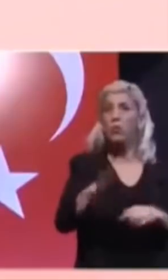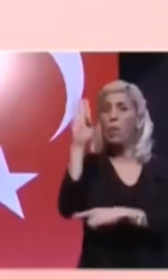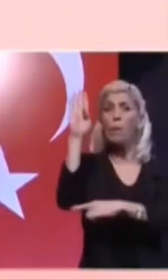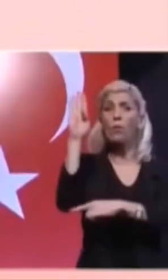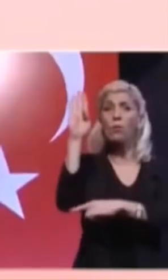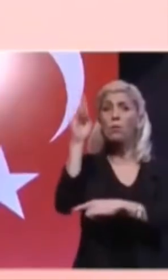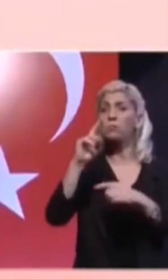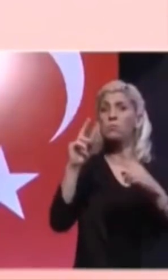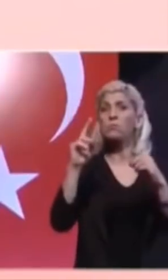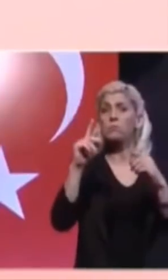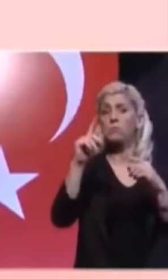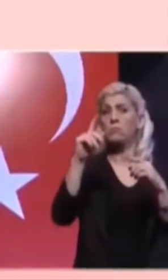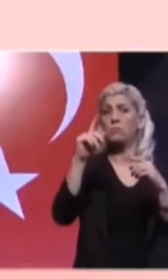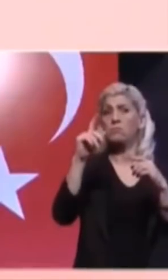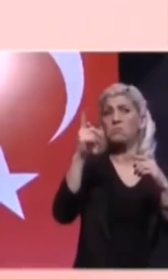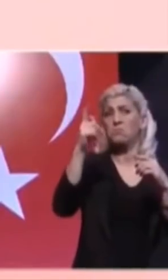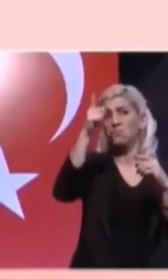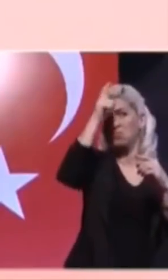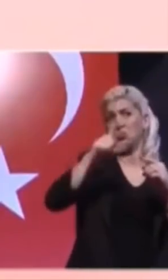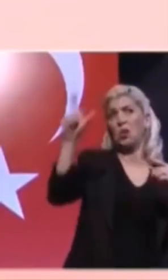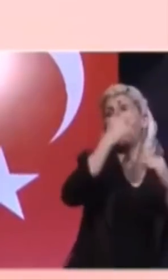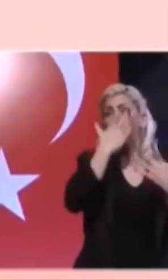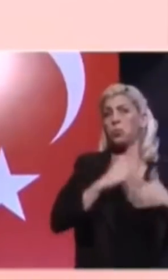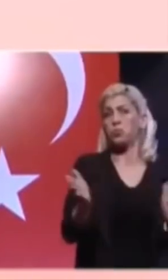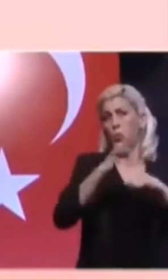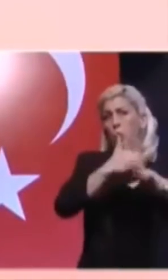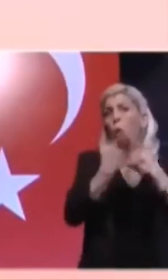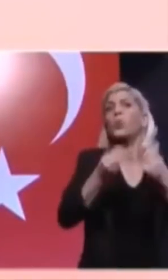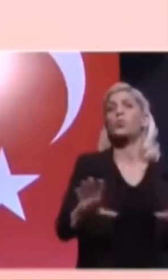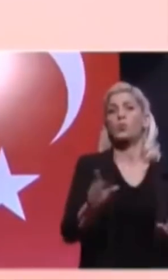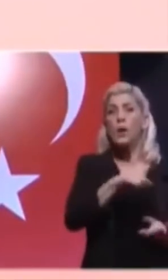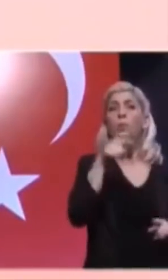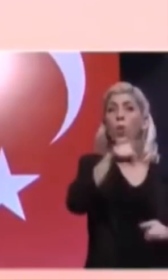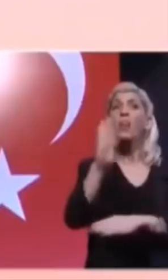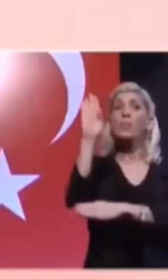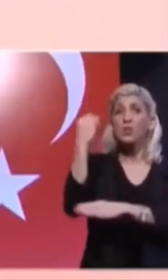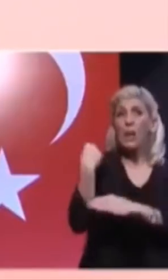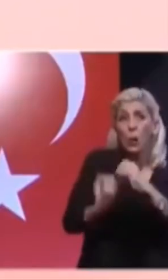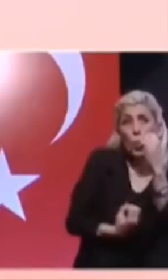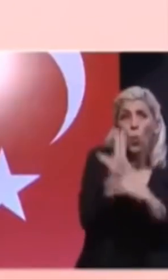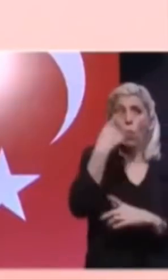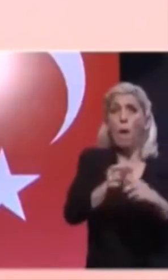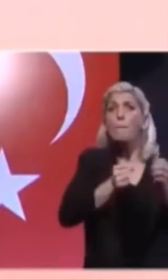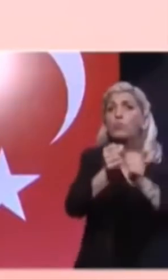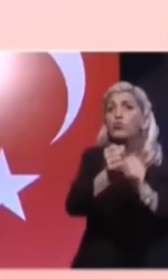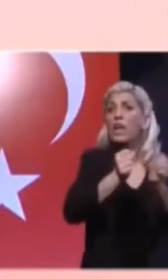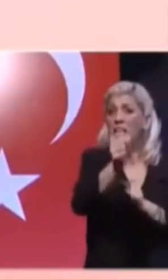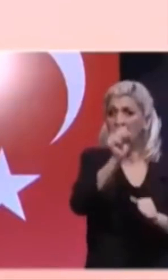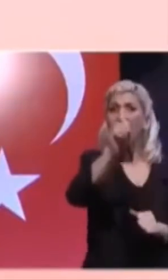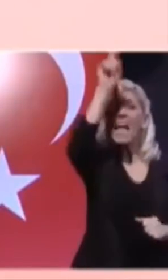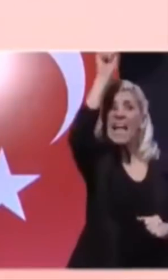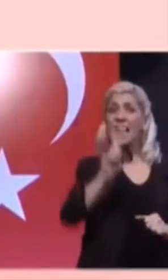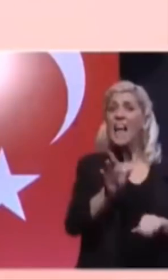atıldı. Bugün Cumhuriyet Halk Partisi İl Kongresi'ni yapıyoruz. Hemen hatırlayalım